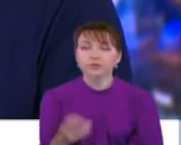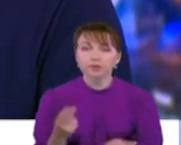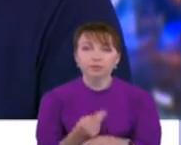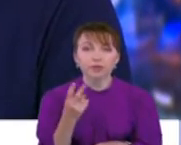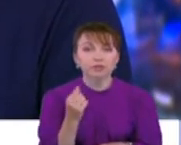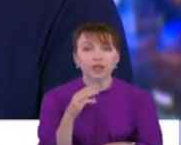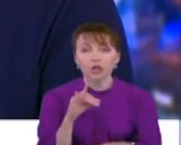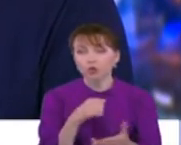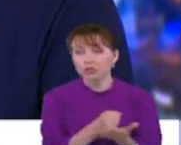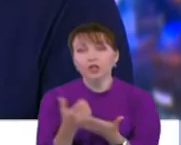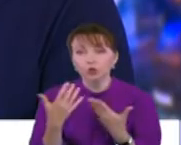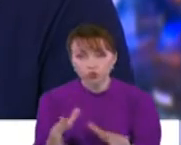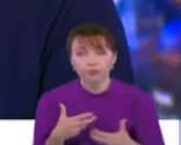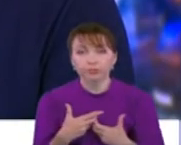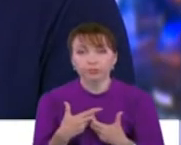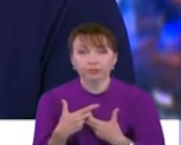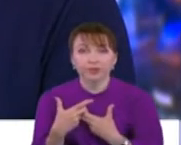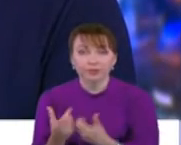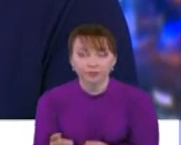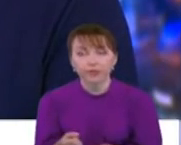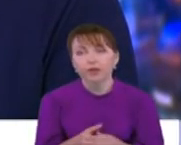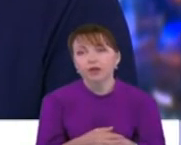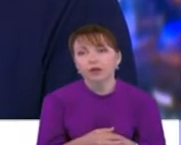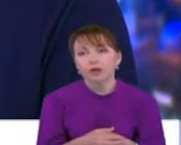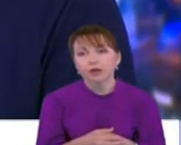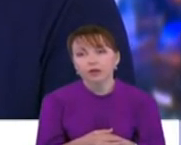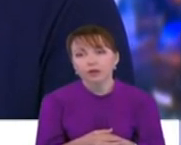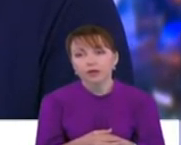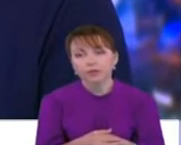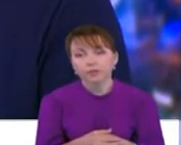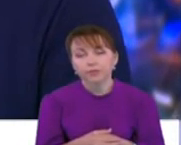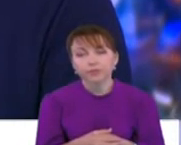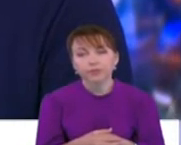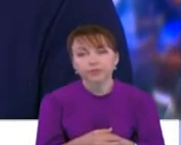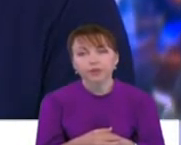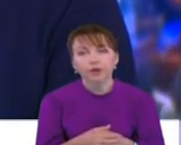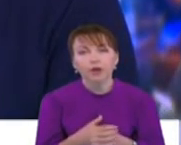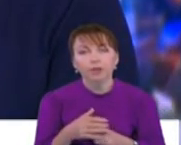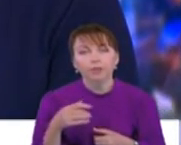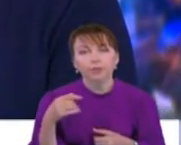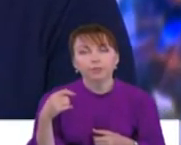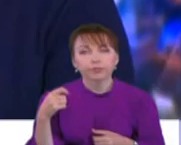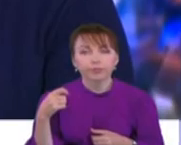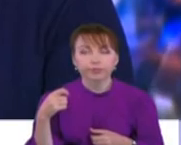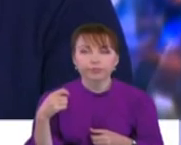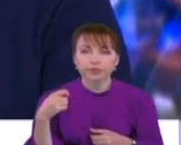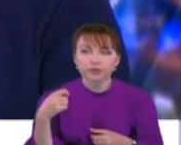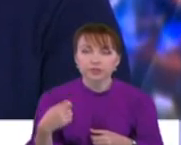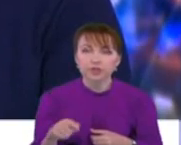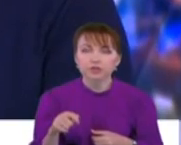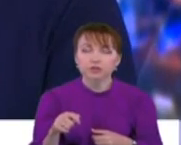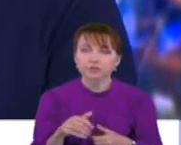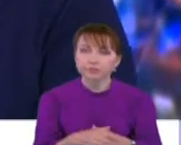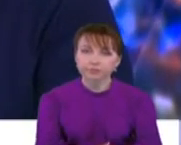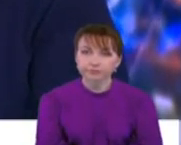стандартів вже брали. Ну, а тепер... Путін домовився з Меркель і президентом Франції, так. І було зруйноване ПДЧ як для України, так і для Грузії.